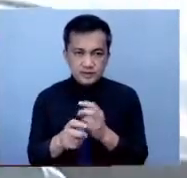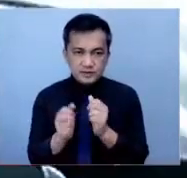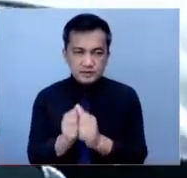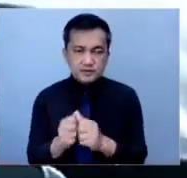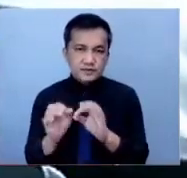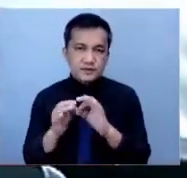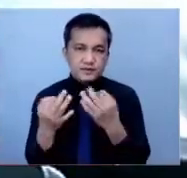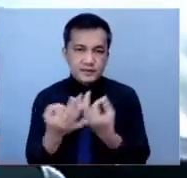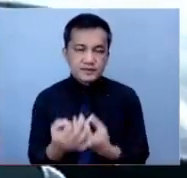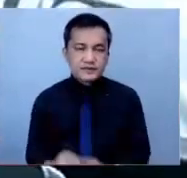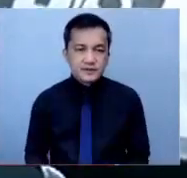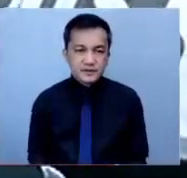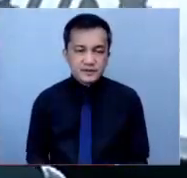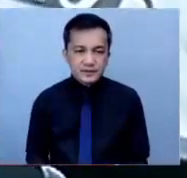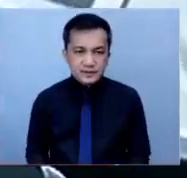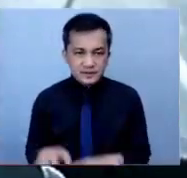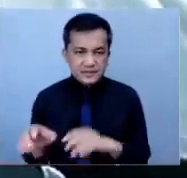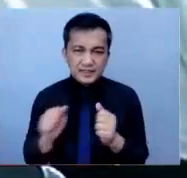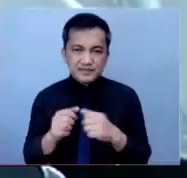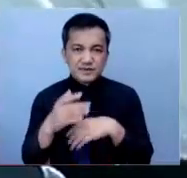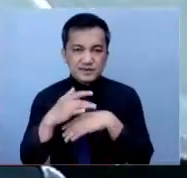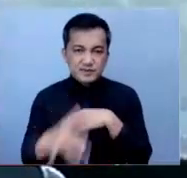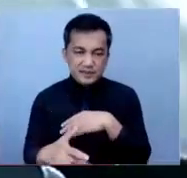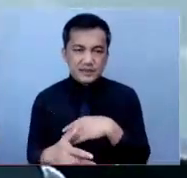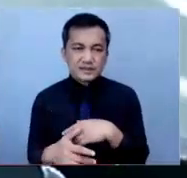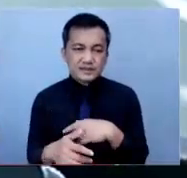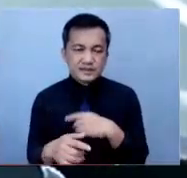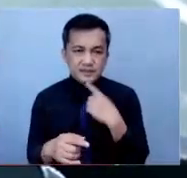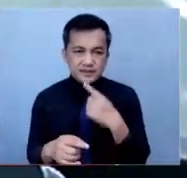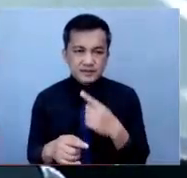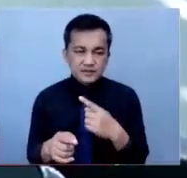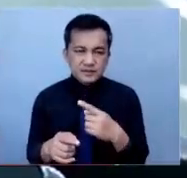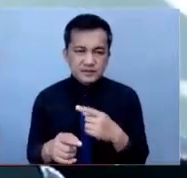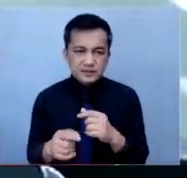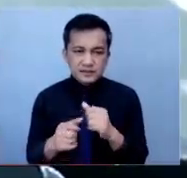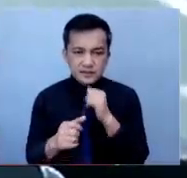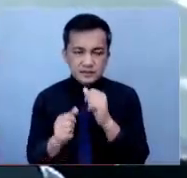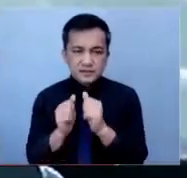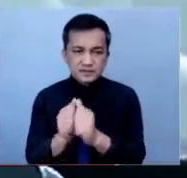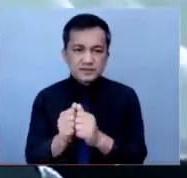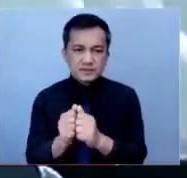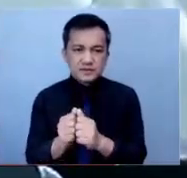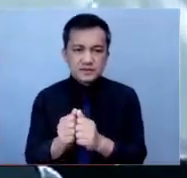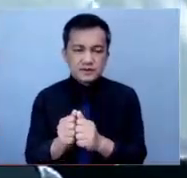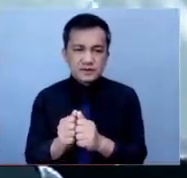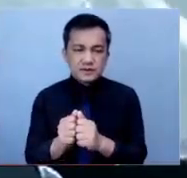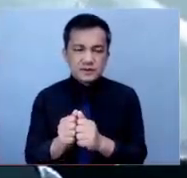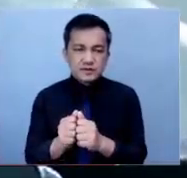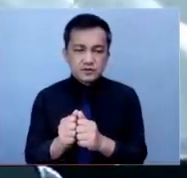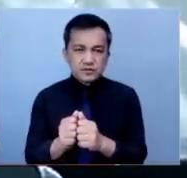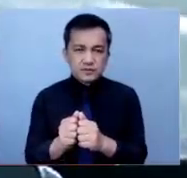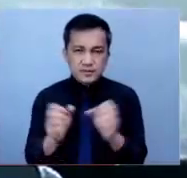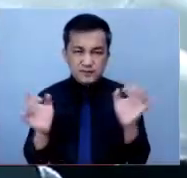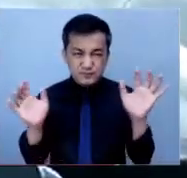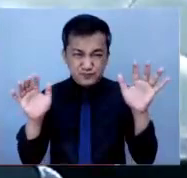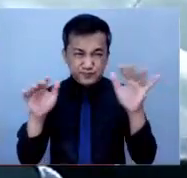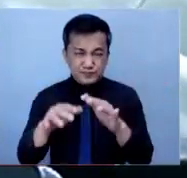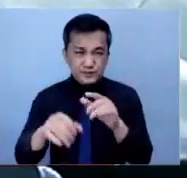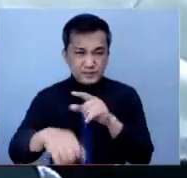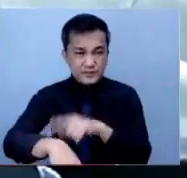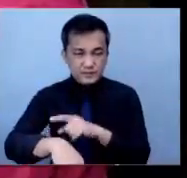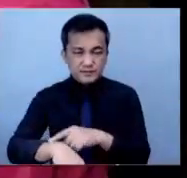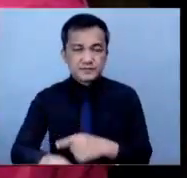ko. Nakapag-leave na ako ng mas maaga para hindi sasabay dun sa ano, peak hours ng ano,